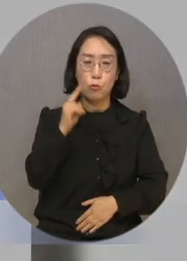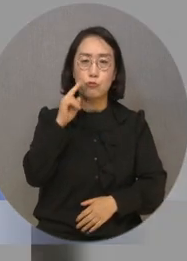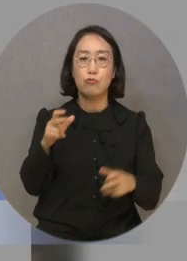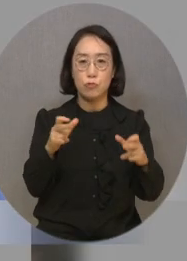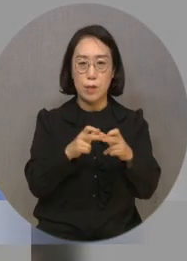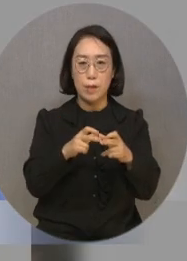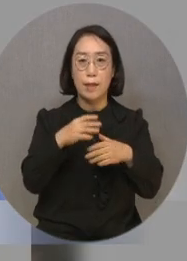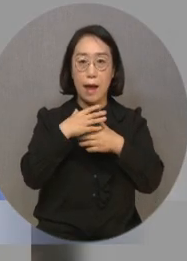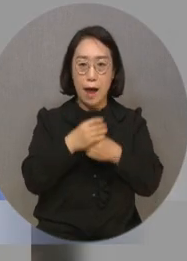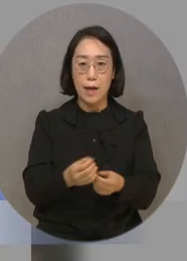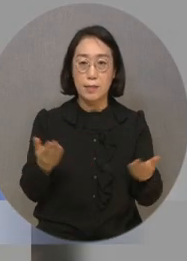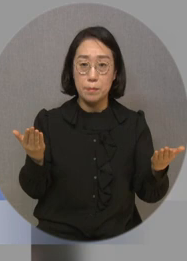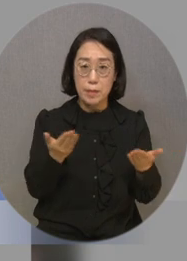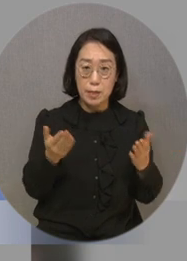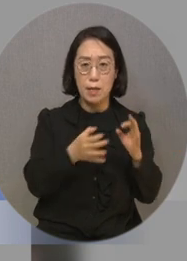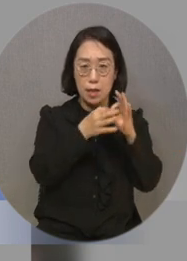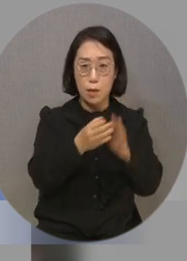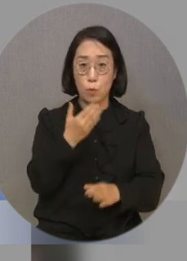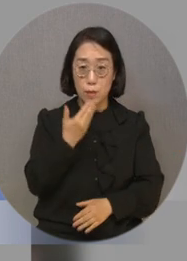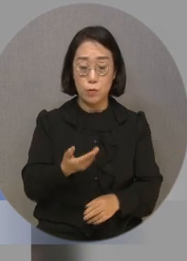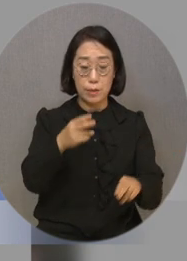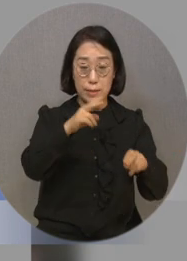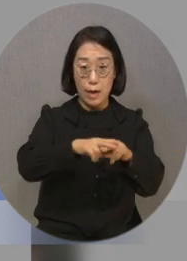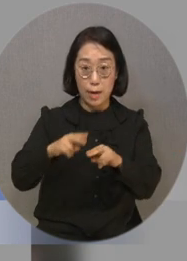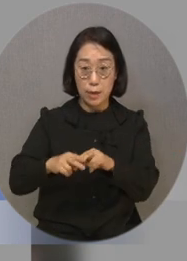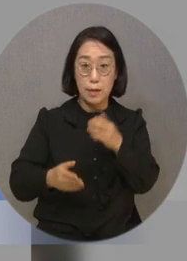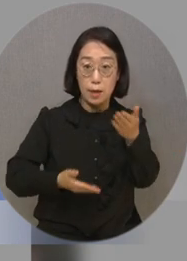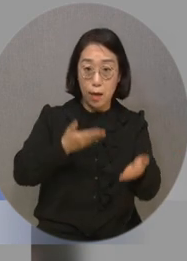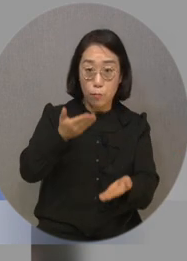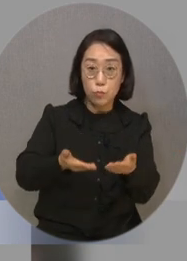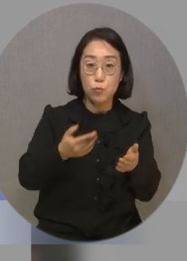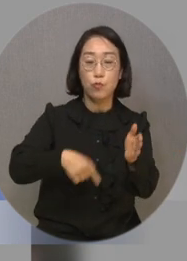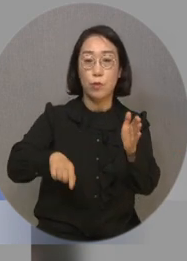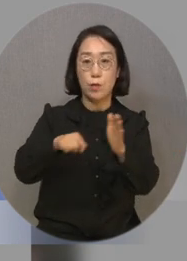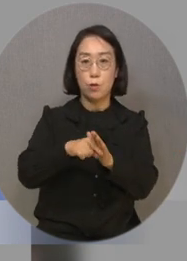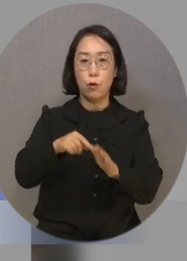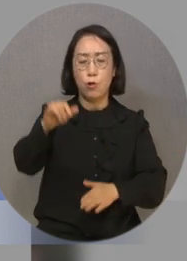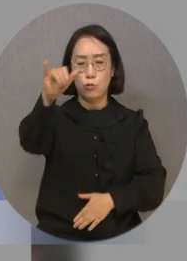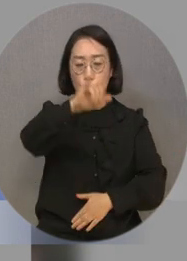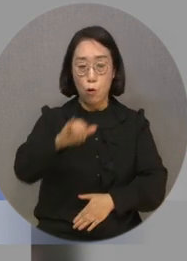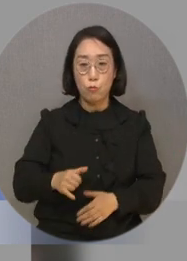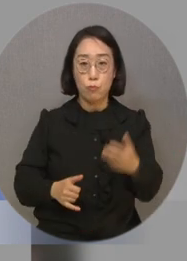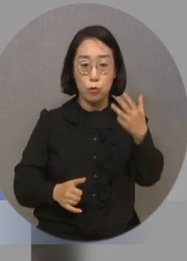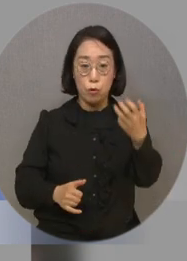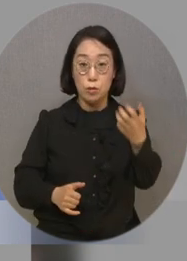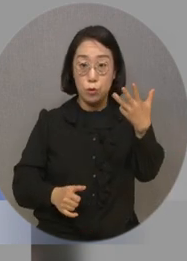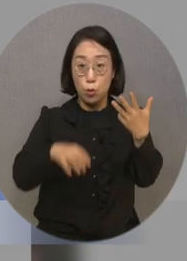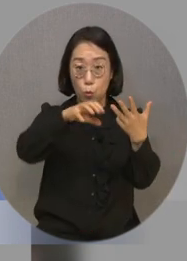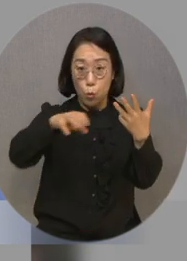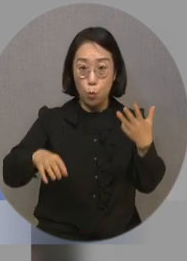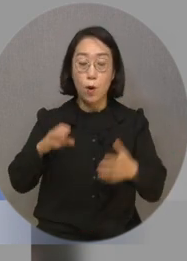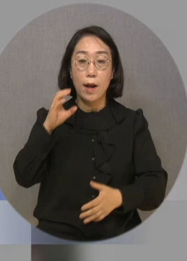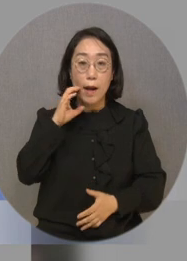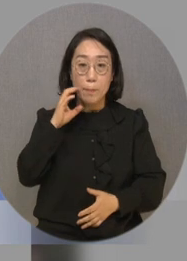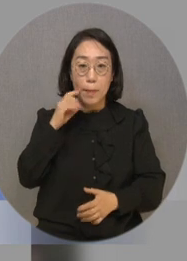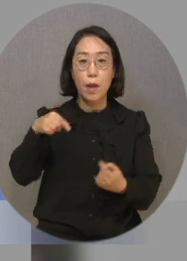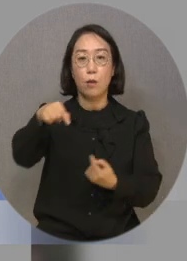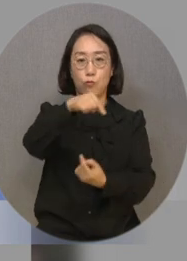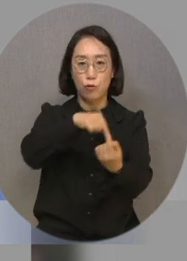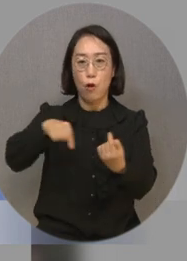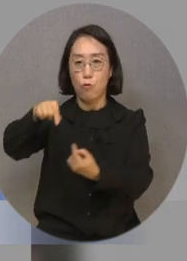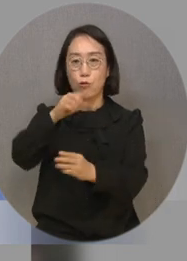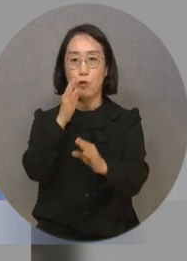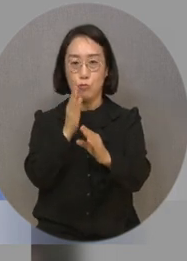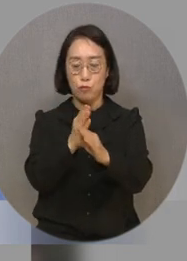안정적이고 지속가능한 일자리를 제공하기 위해서이 전국의 88개 장애인 채용 카페를 운영 중에